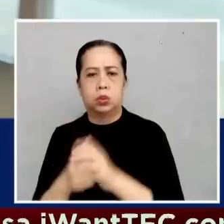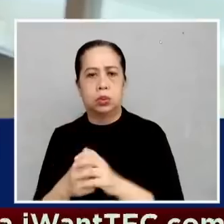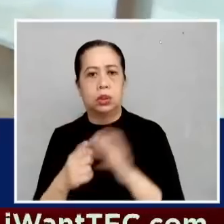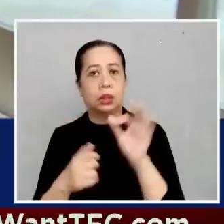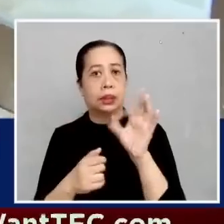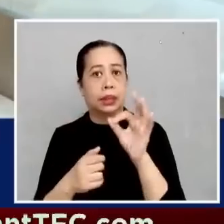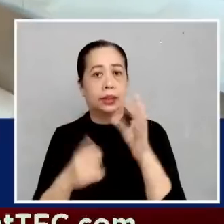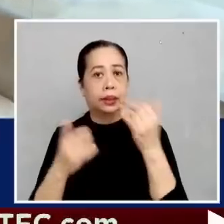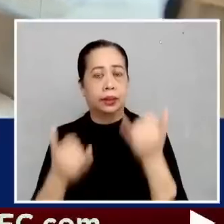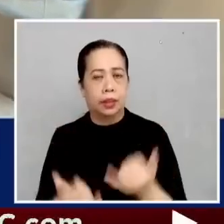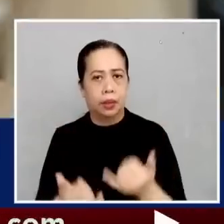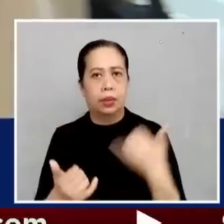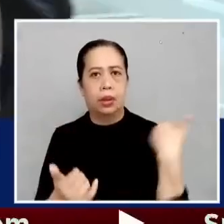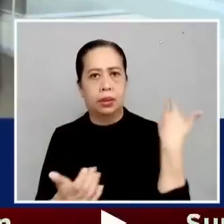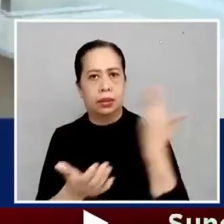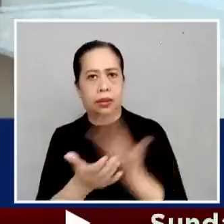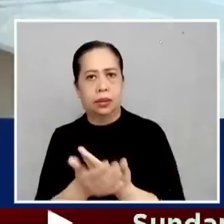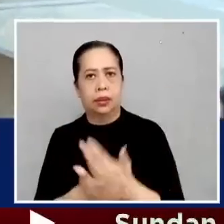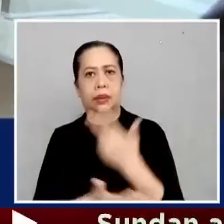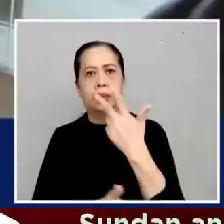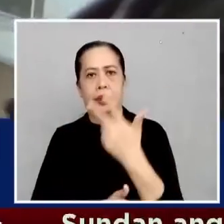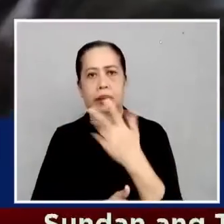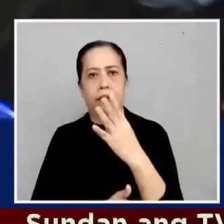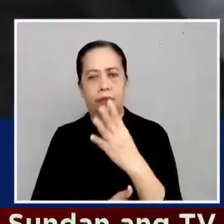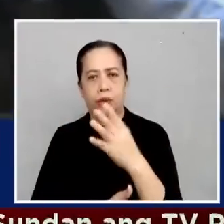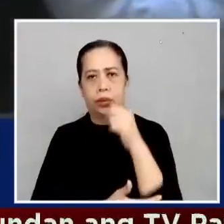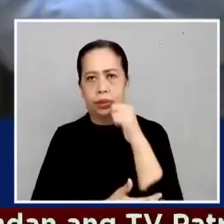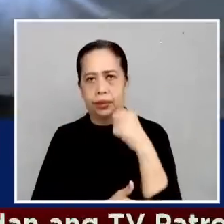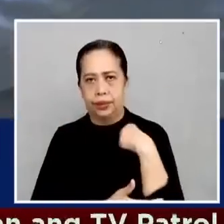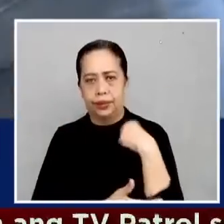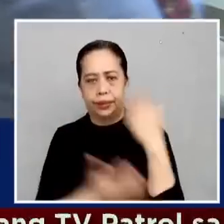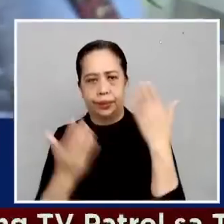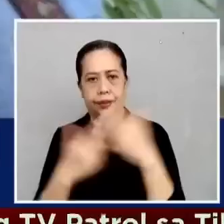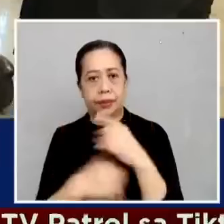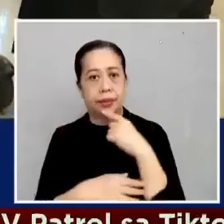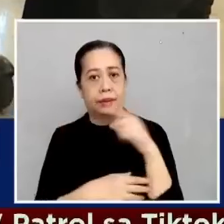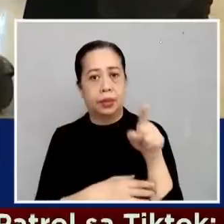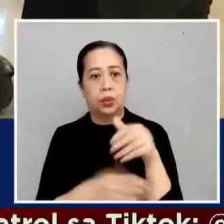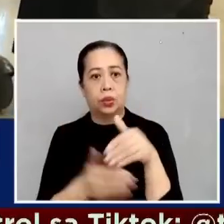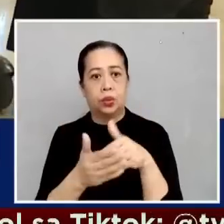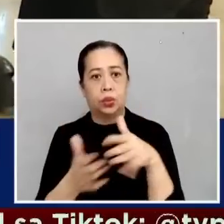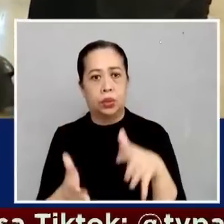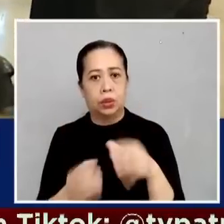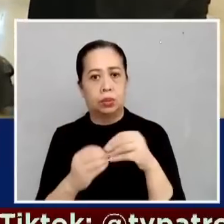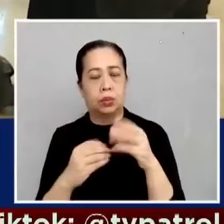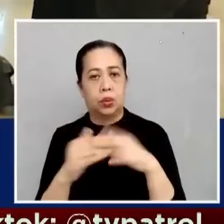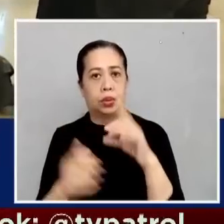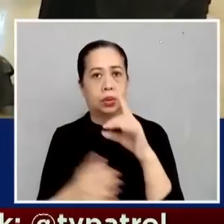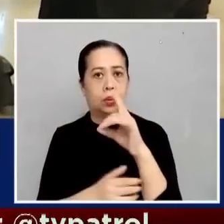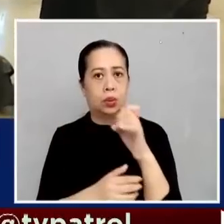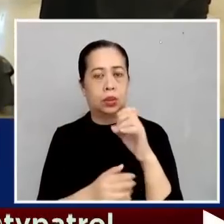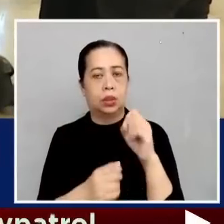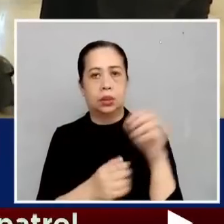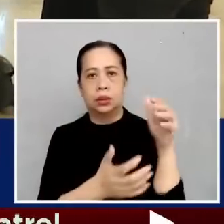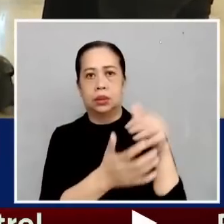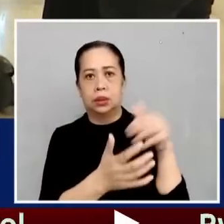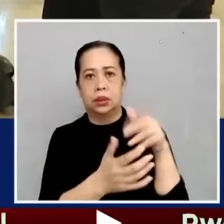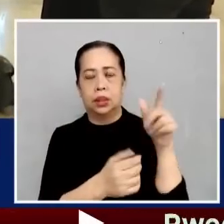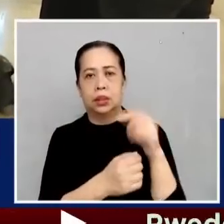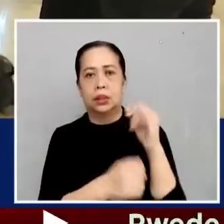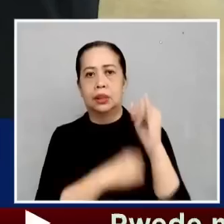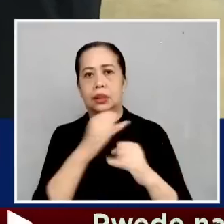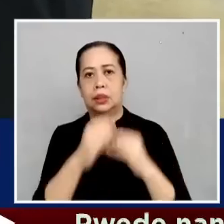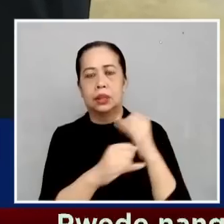araw, may dumating ding 34 kagabi. Ayon sa mga estudyante, mahigit 100 silang nag-aaral sa